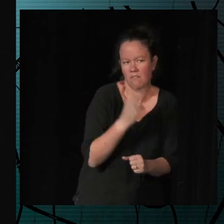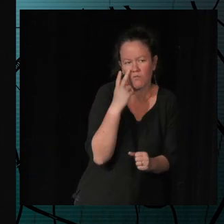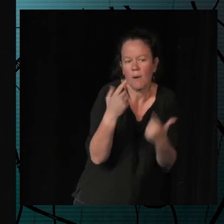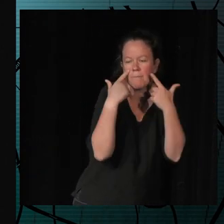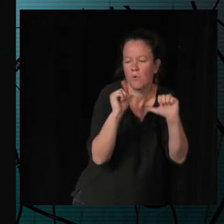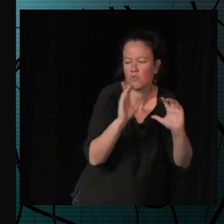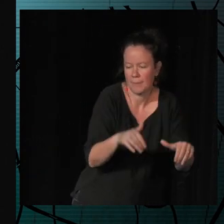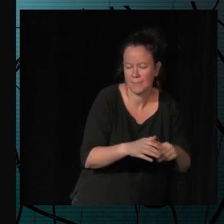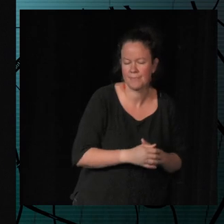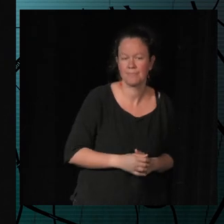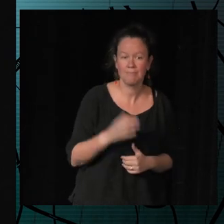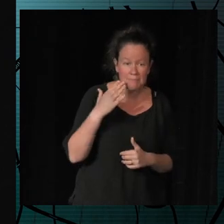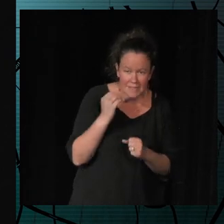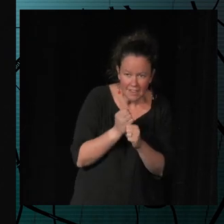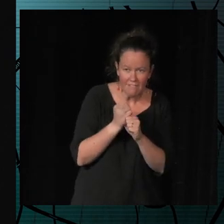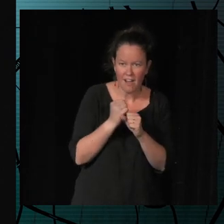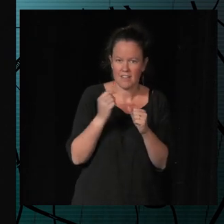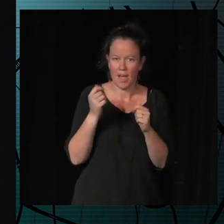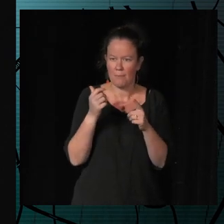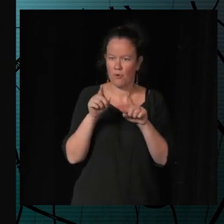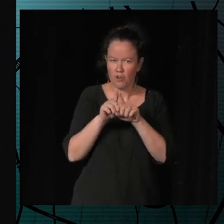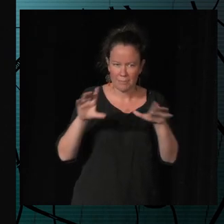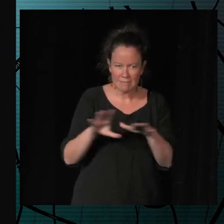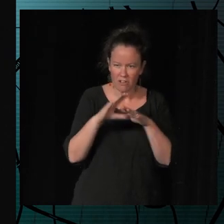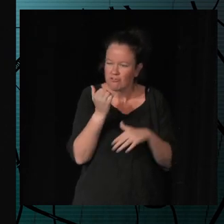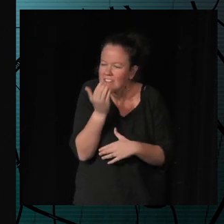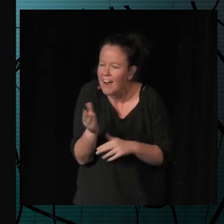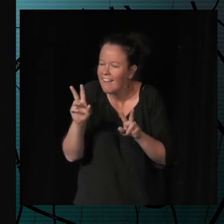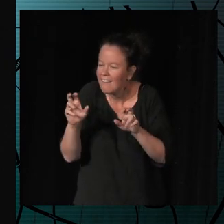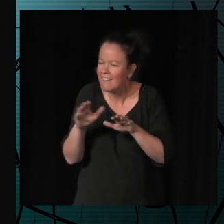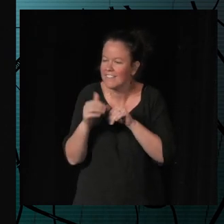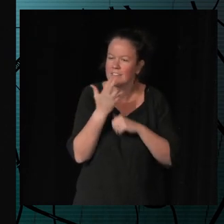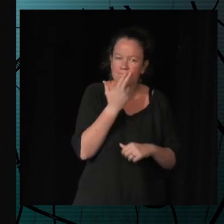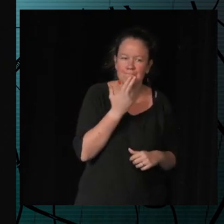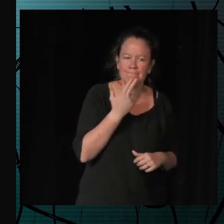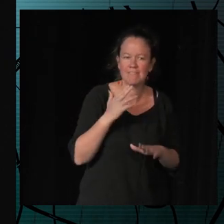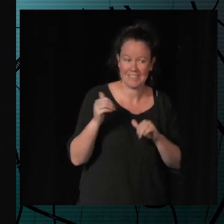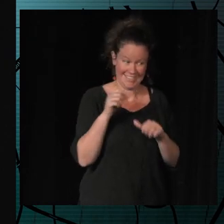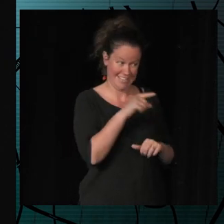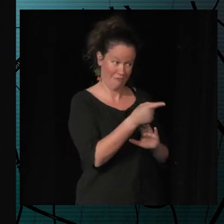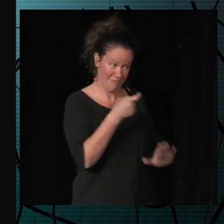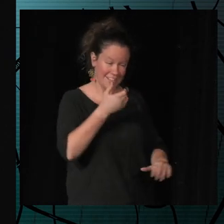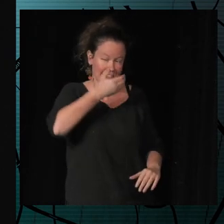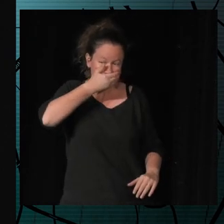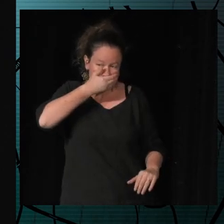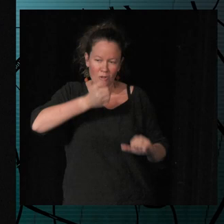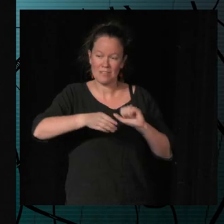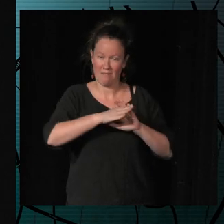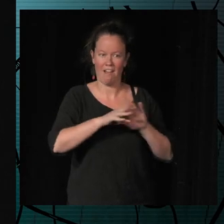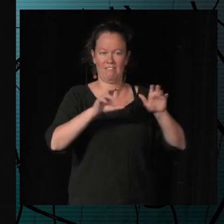l'espèce de granulosité le le l'aspect un peu sale de l'image et qui est une des marque de fabrique de Silent Hill c'est